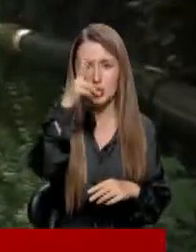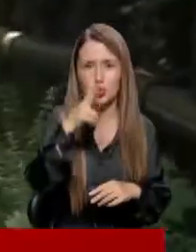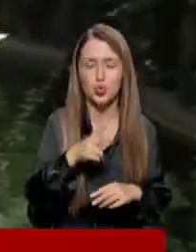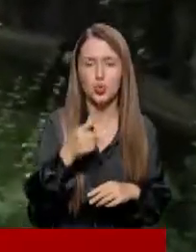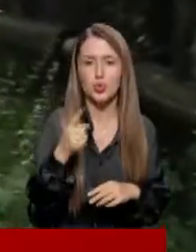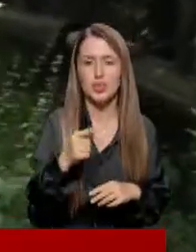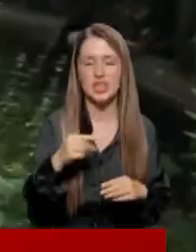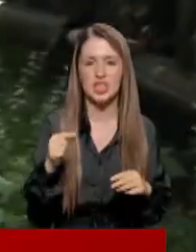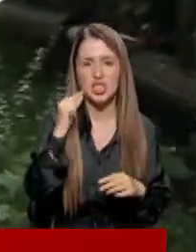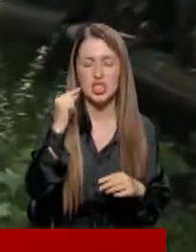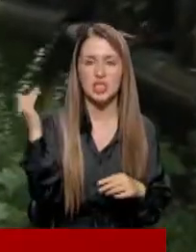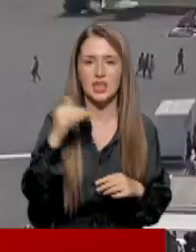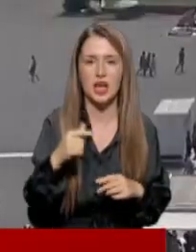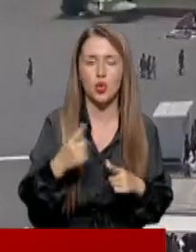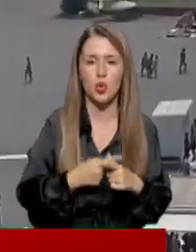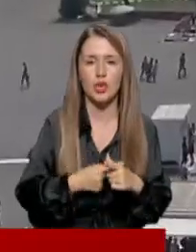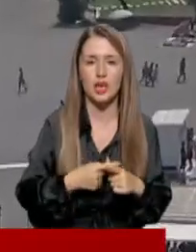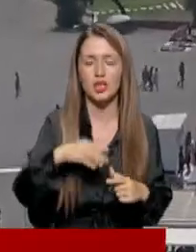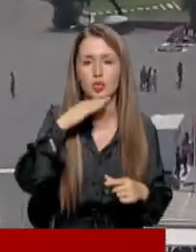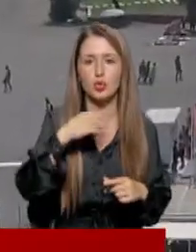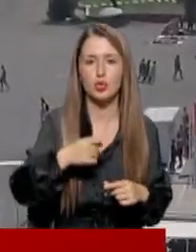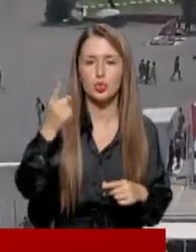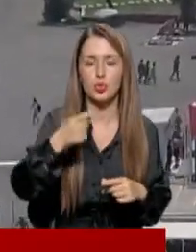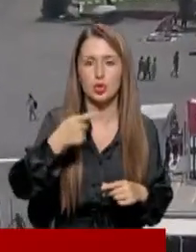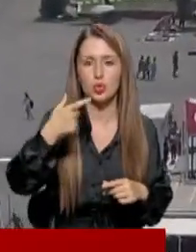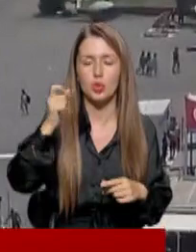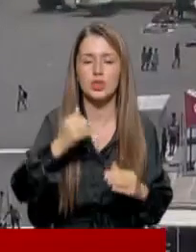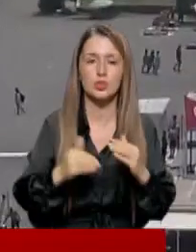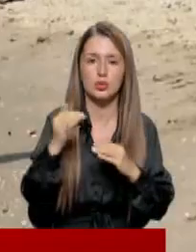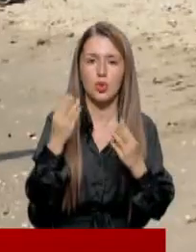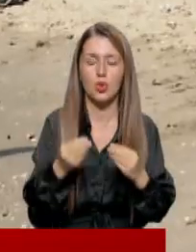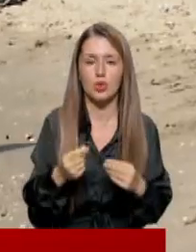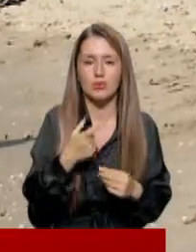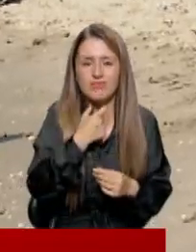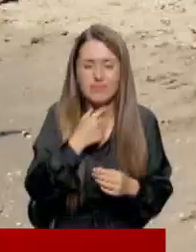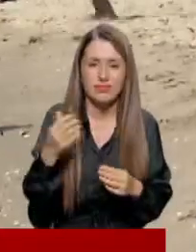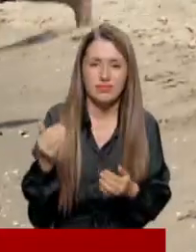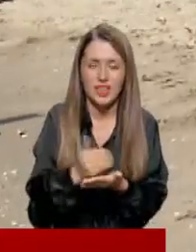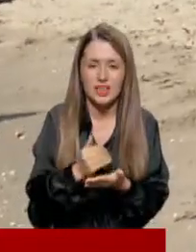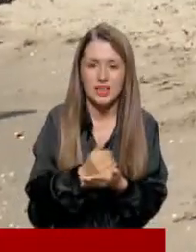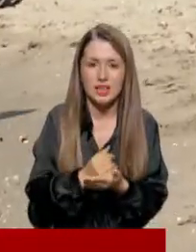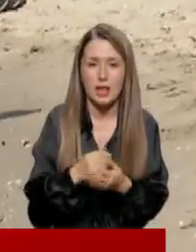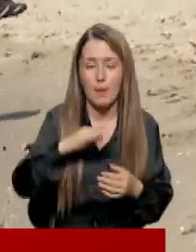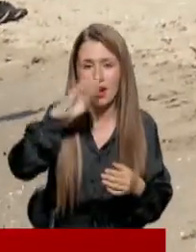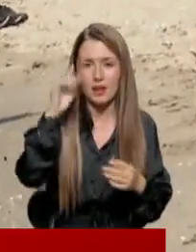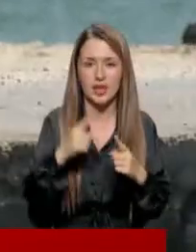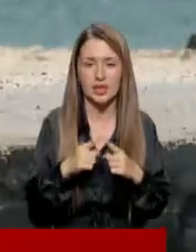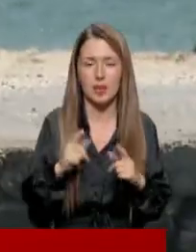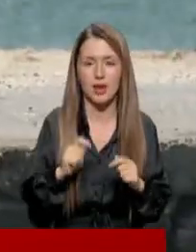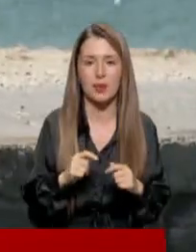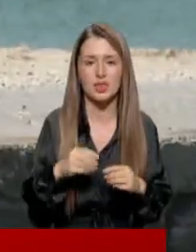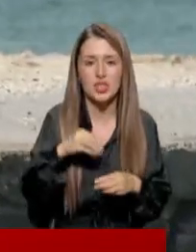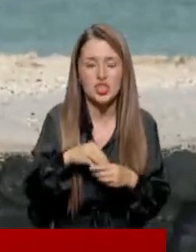açtı. Otellerdeki doluluk %90'ın üzerine çıktı. Dar gelirlilerse bayramda da hesap kitap yaptı.